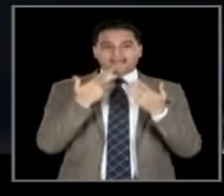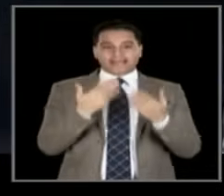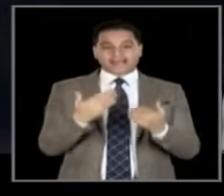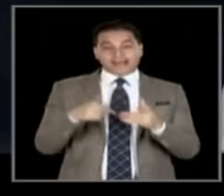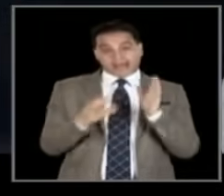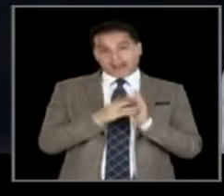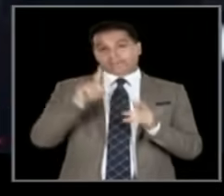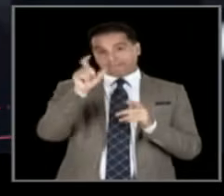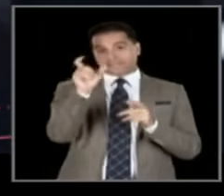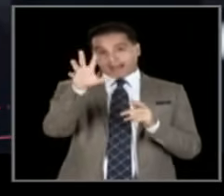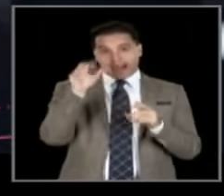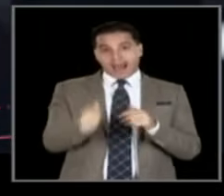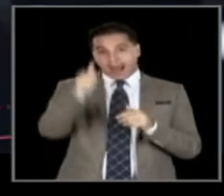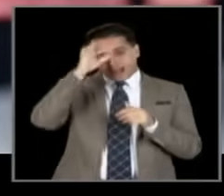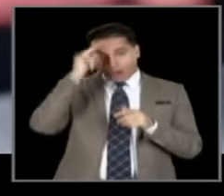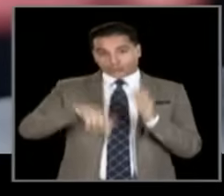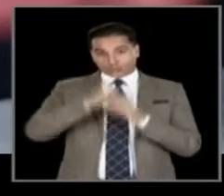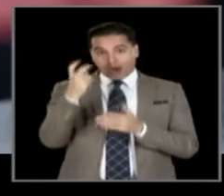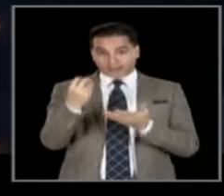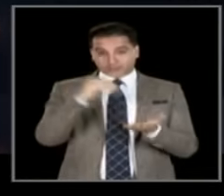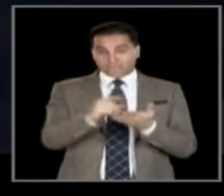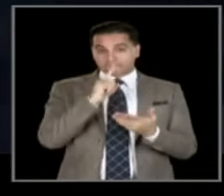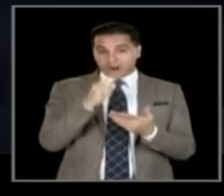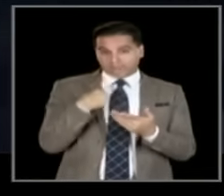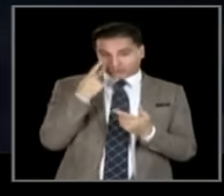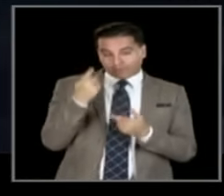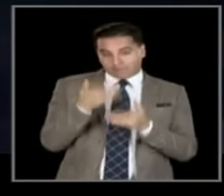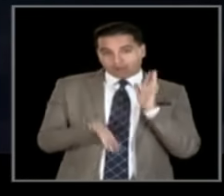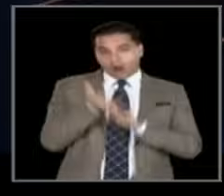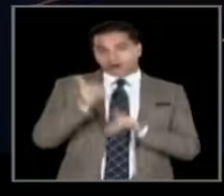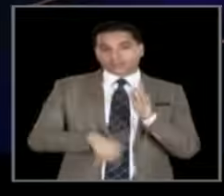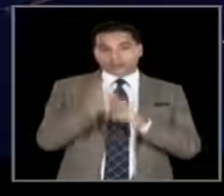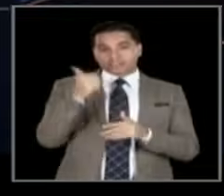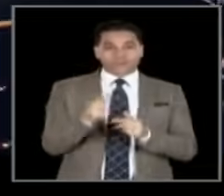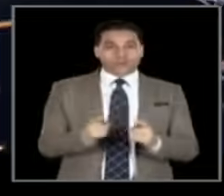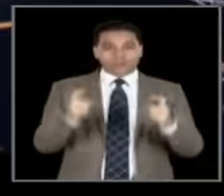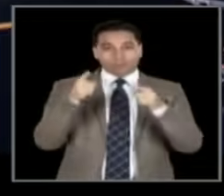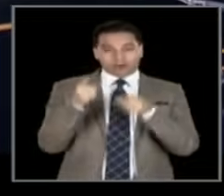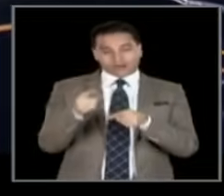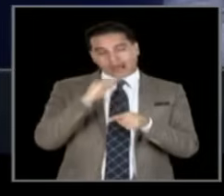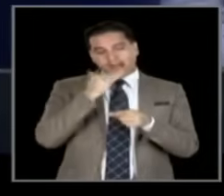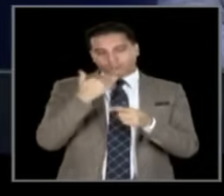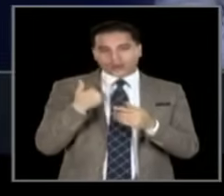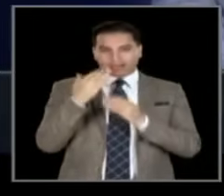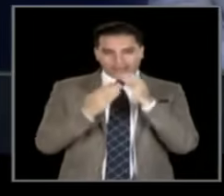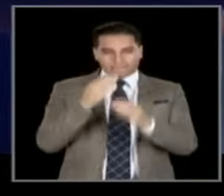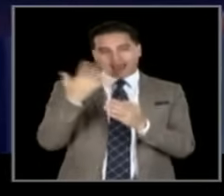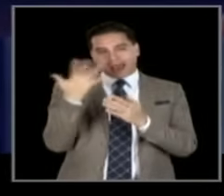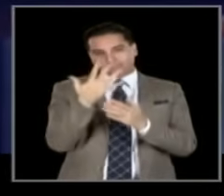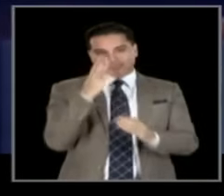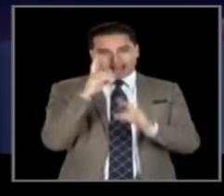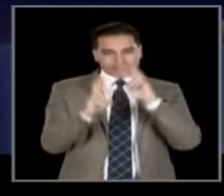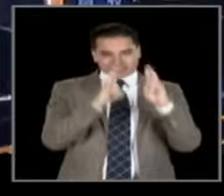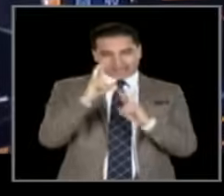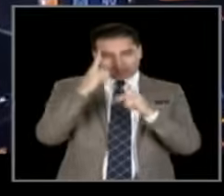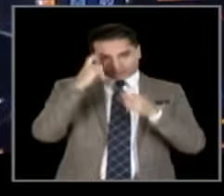جامعه بنه لو كانوا كسبوا ال 25 نقطه دول انا في رايي كانوا هربوا بالمباراه الحمد لله قدرت اجاوب على خمس اسئله في تحت الضغط